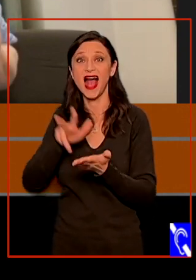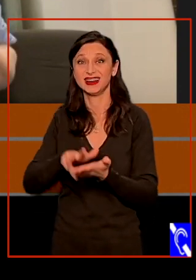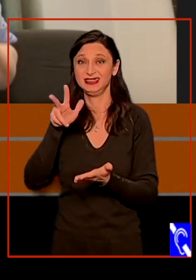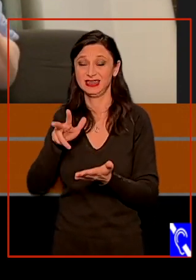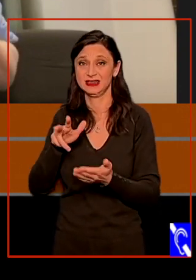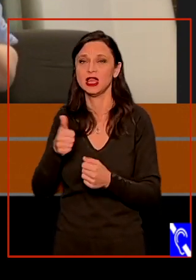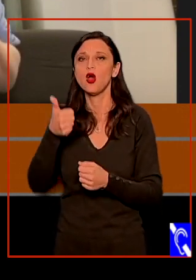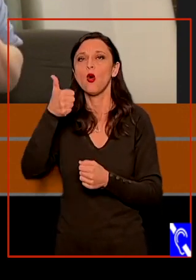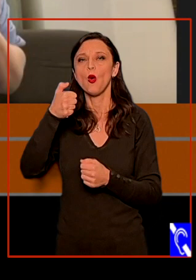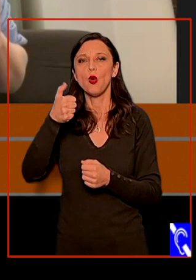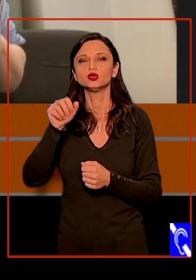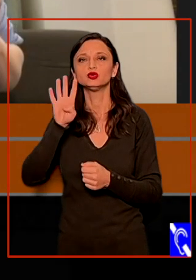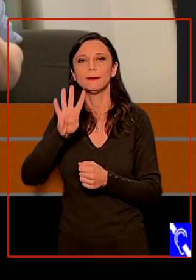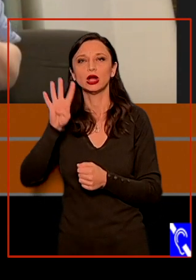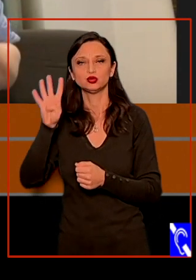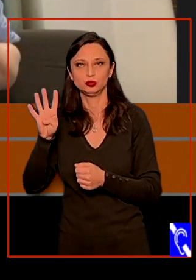comerciale,